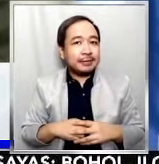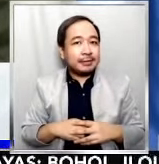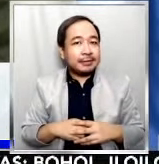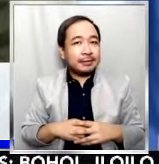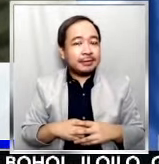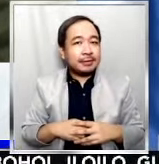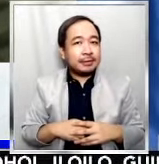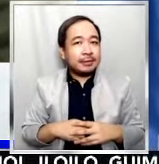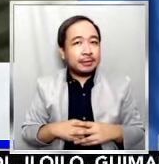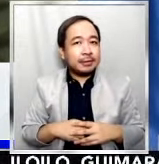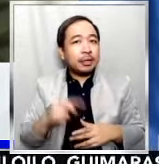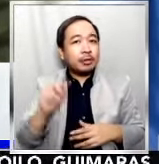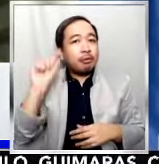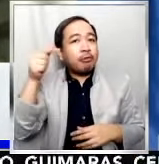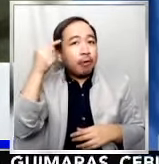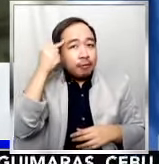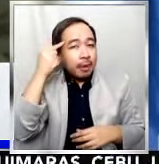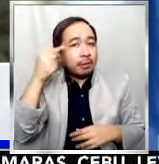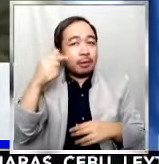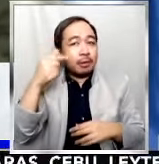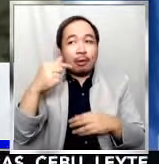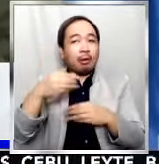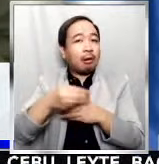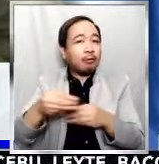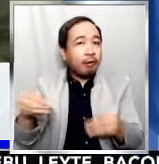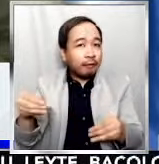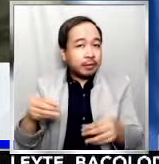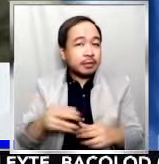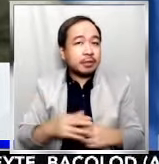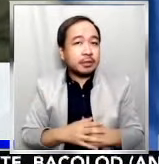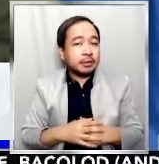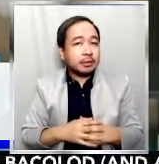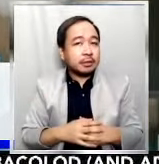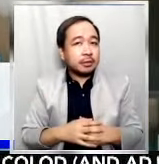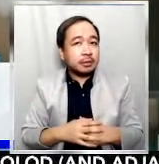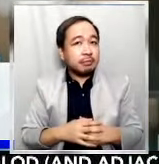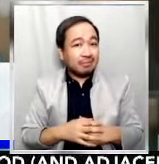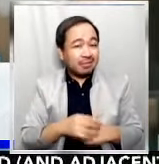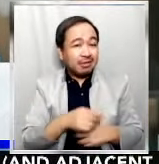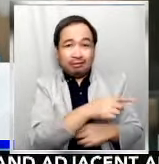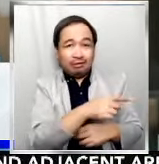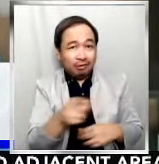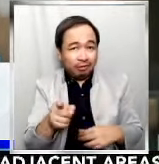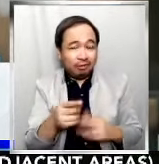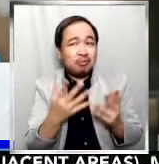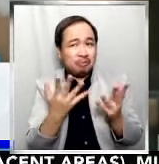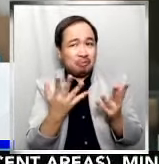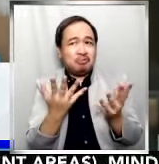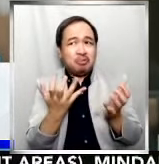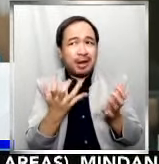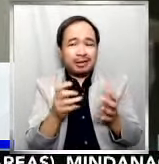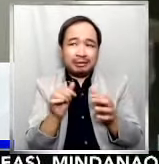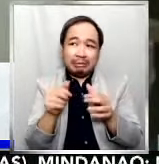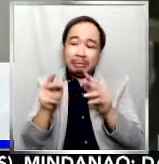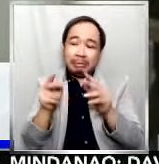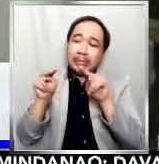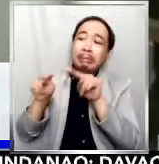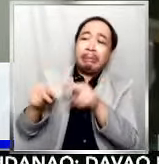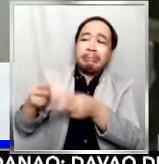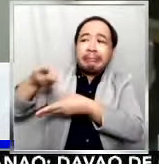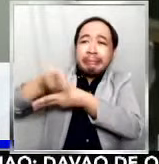government offices. Gusto ninyo lahat pakialaman na lang. Why don't you just wait